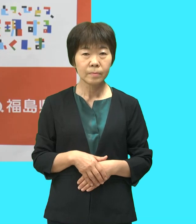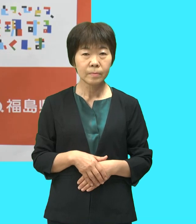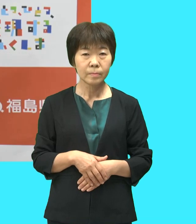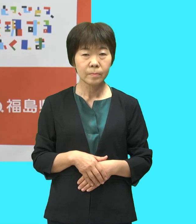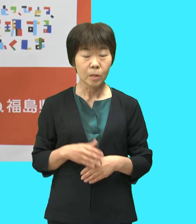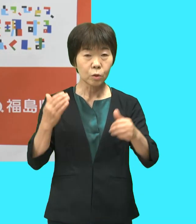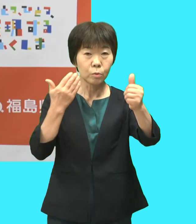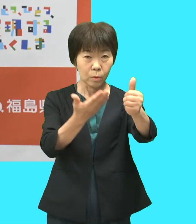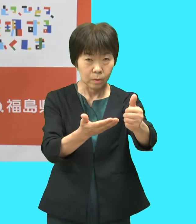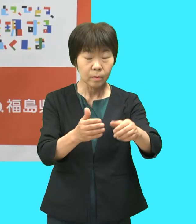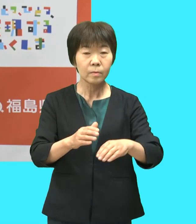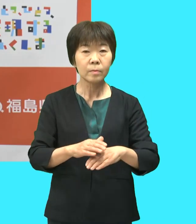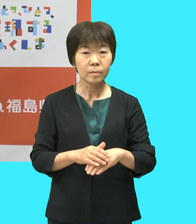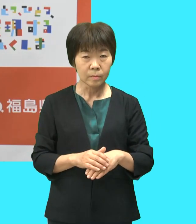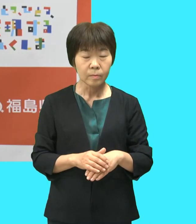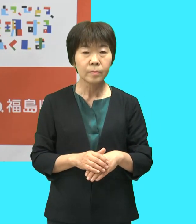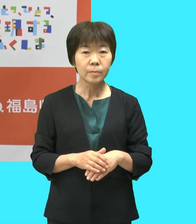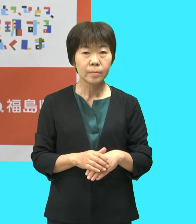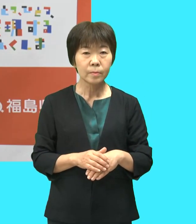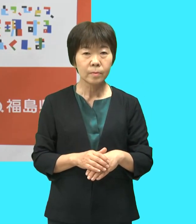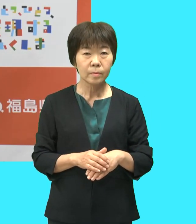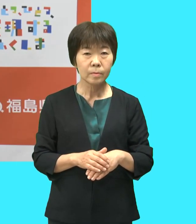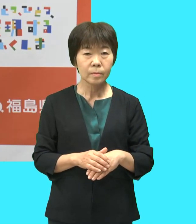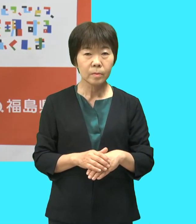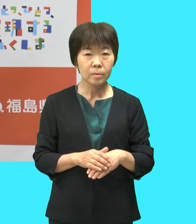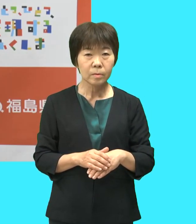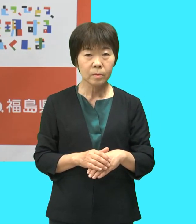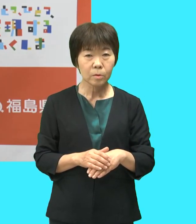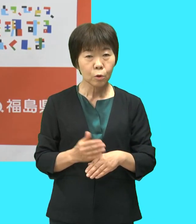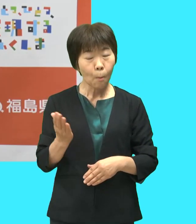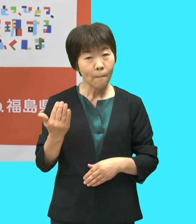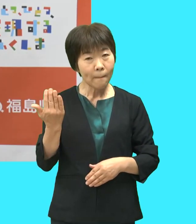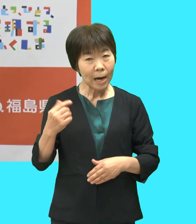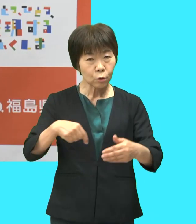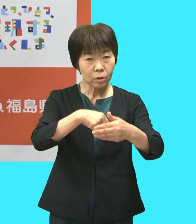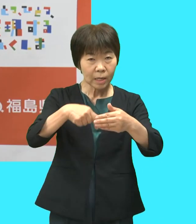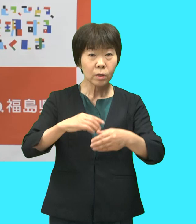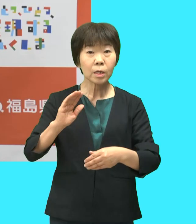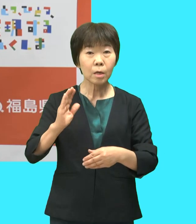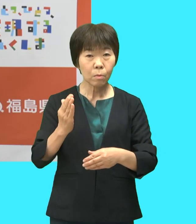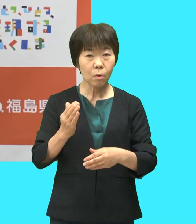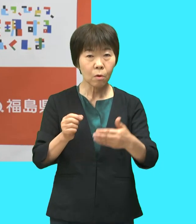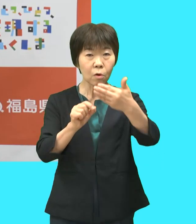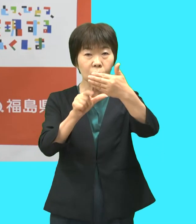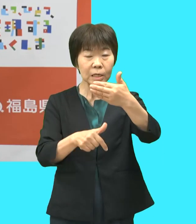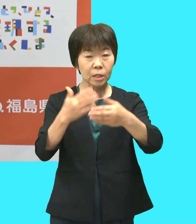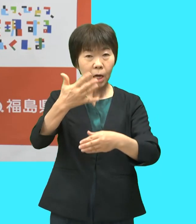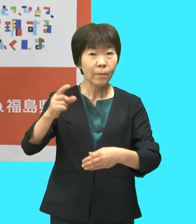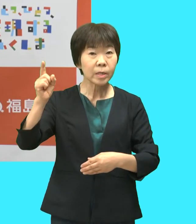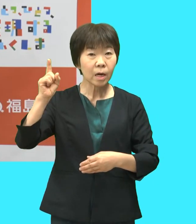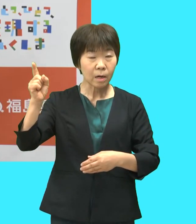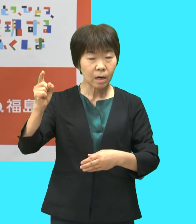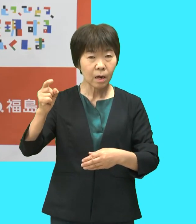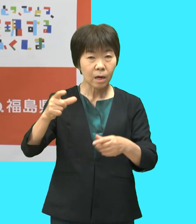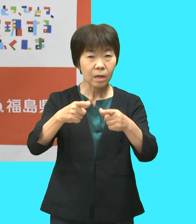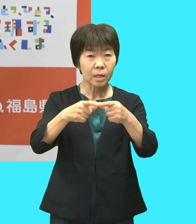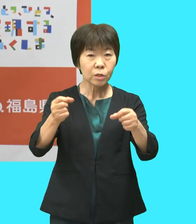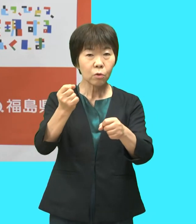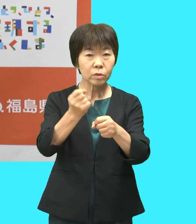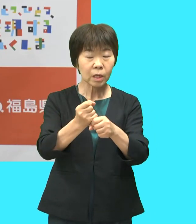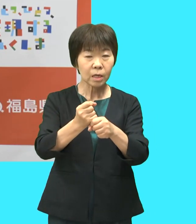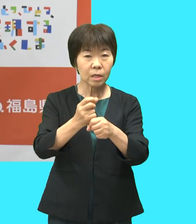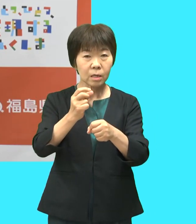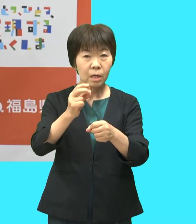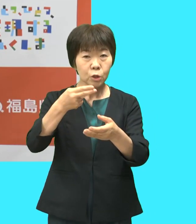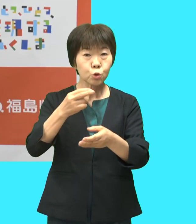読売新聞鍋です、はい、よろしくお願いします。 よろしくお願いします。 少し前の話になるんですが、先月アメリカが日本産食品の輸入規制を